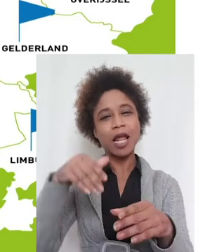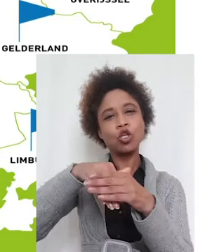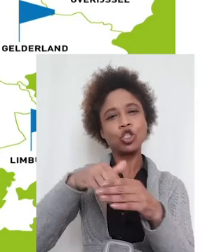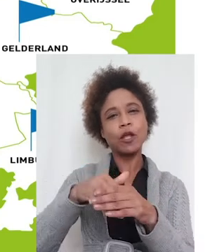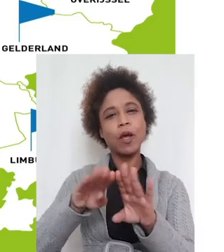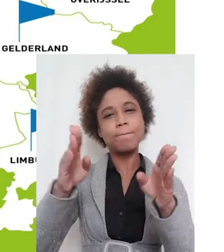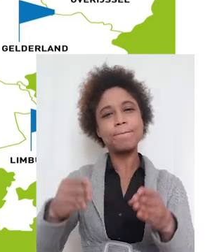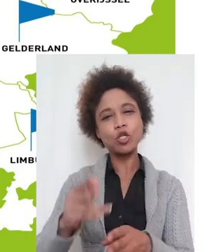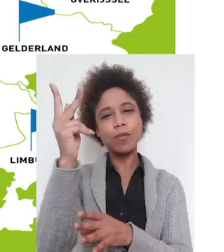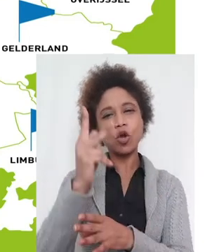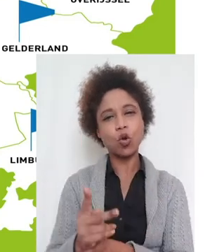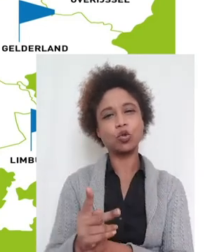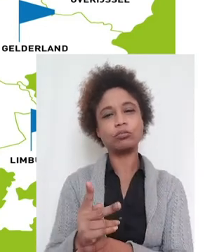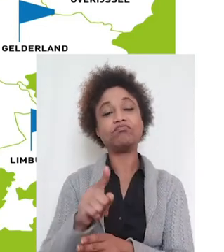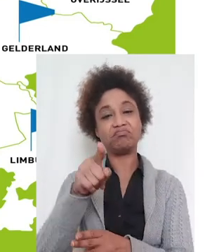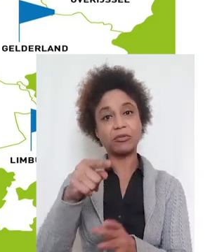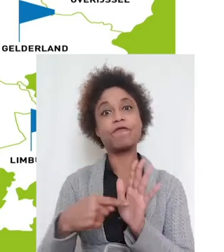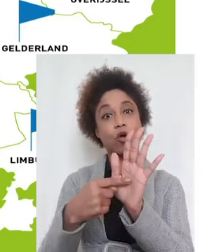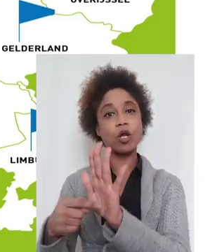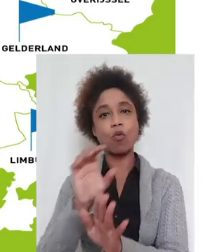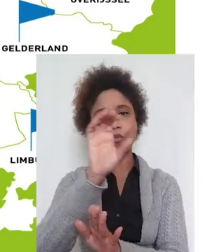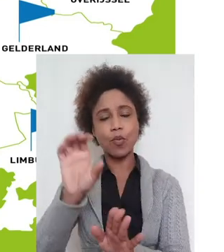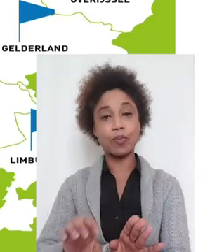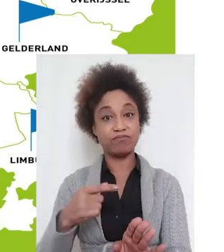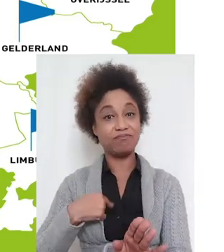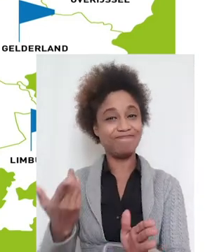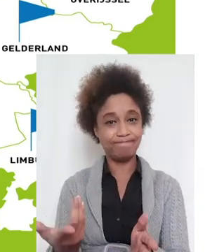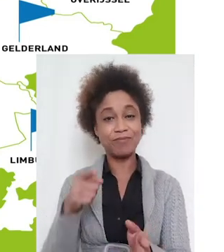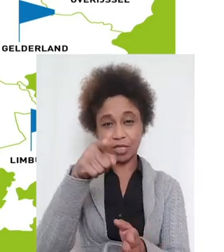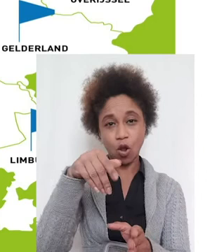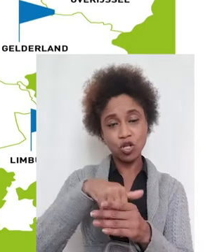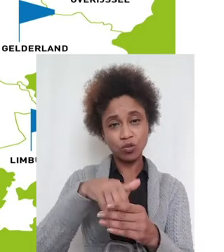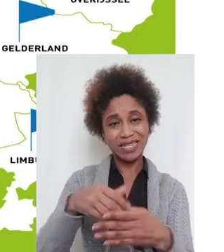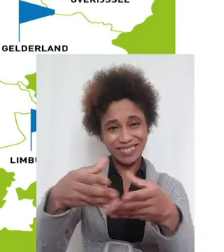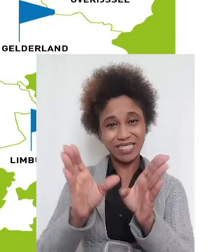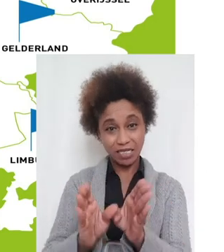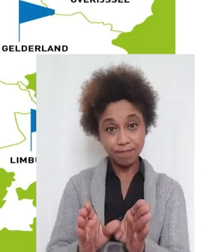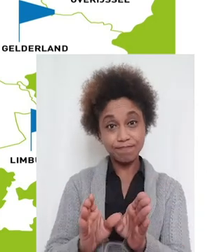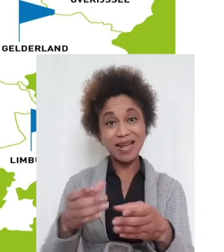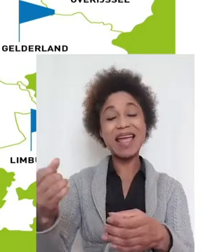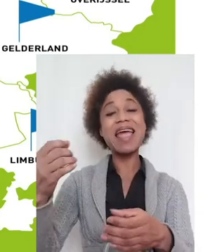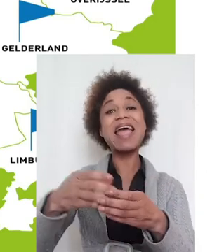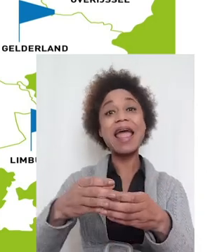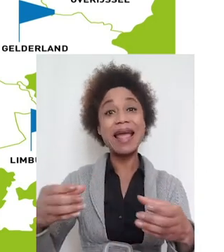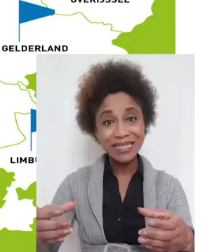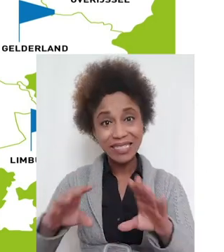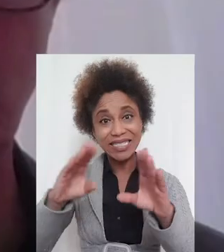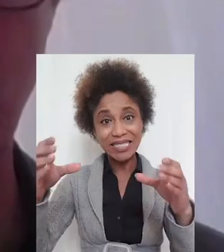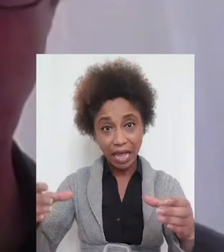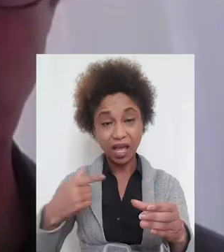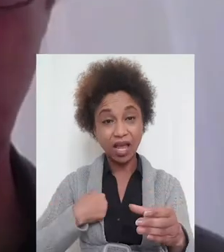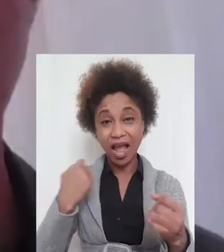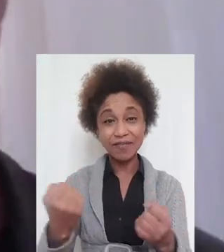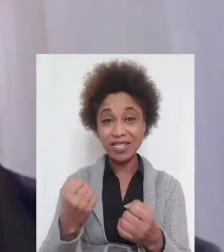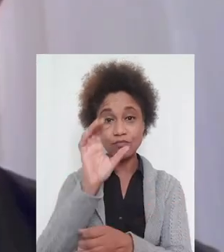podiumkunsten, met tal van goede voorbeelden. Staat jouw inclusieve gezelschap, instelling of activiteit er nog niet